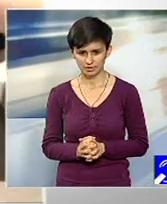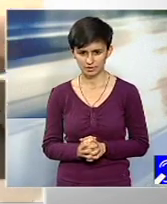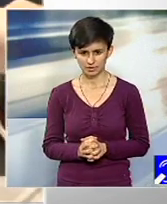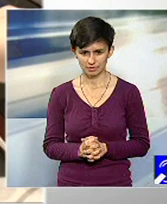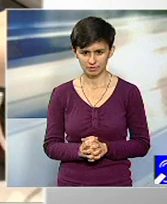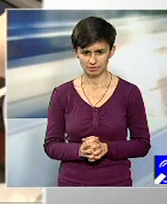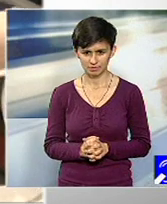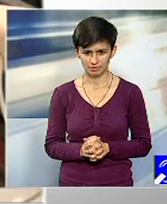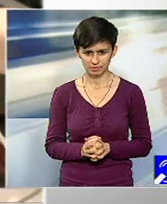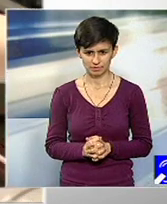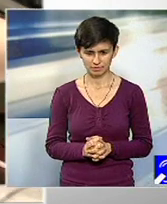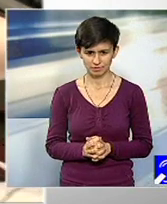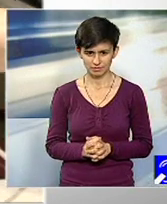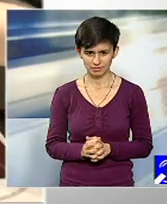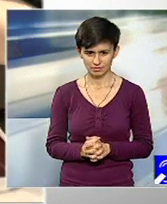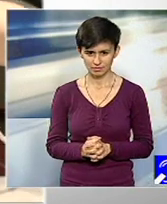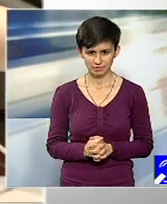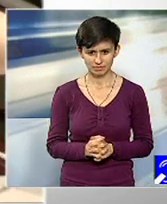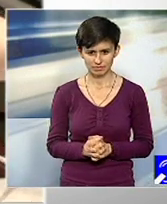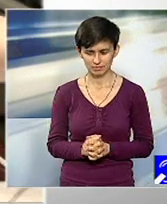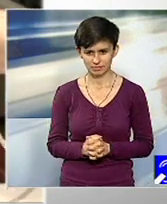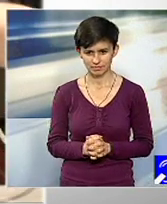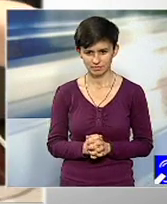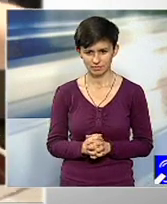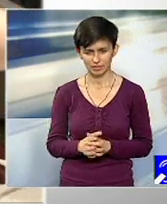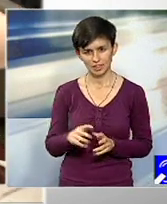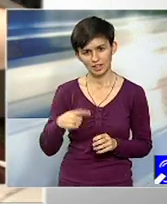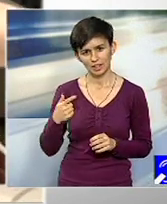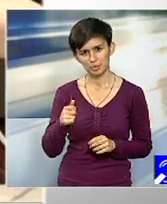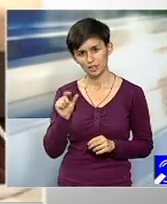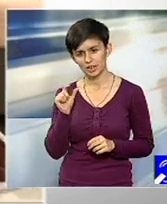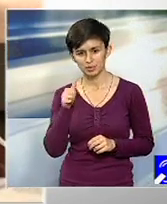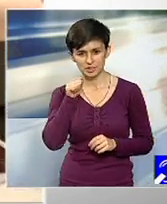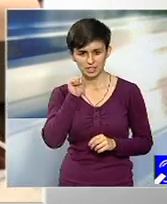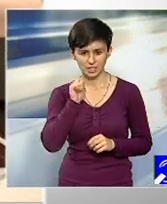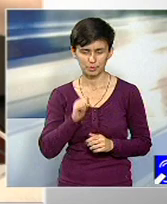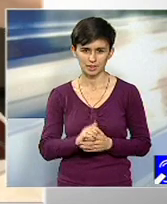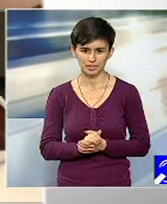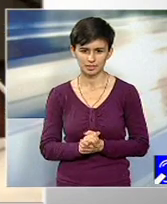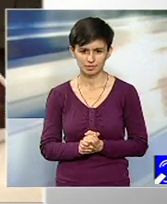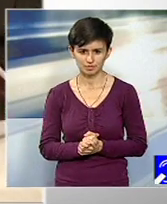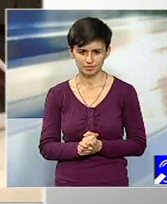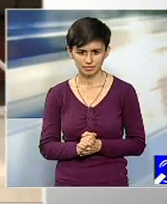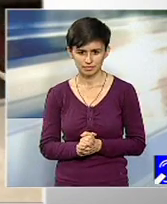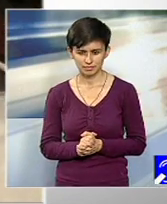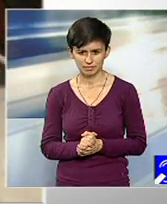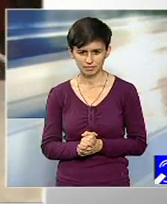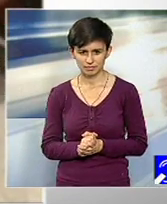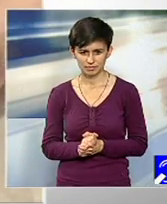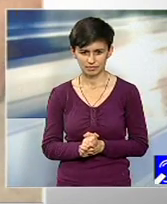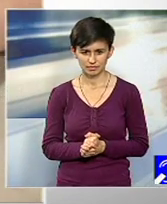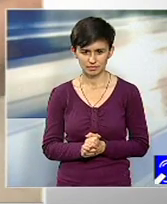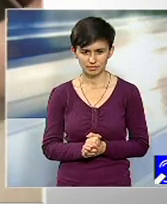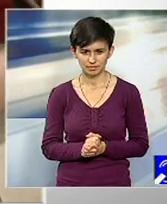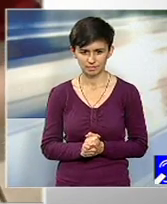Pe tot? Mhm. Așa. Hai? Da. Așa. Acum a fi de apă minerală. Aducam spune de ce peste pun.